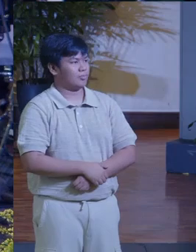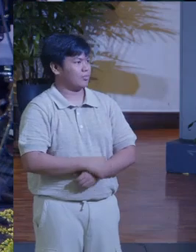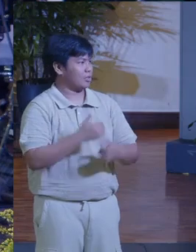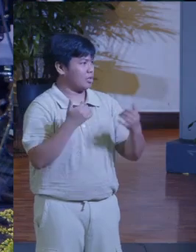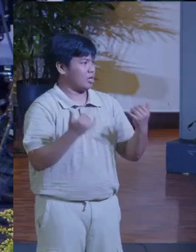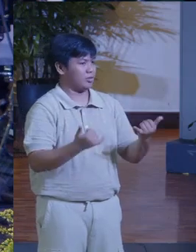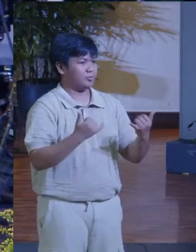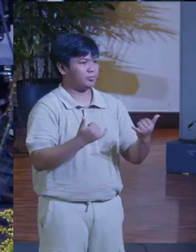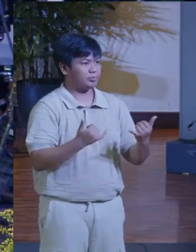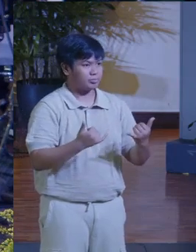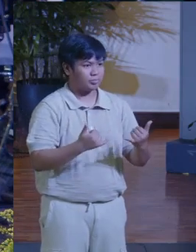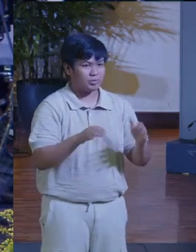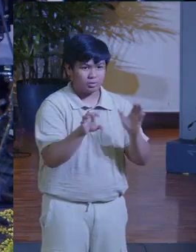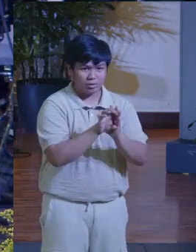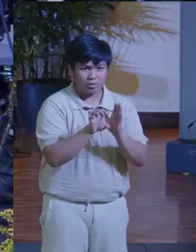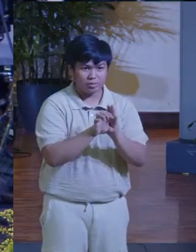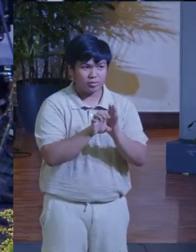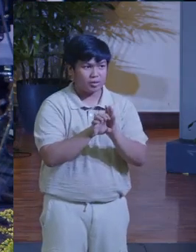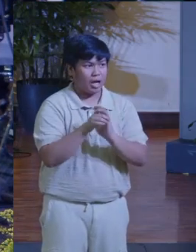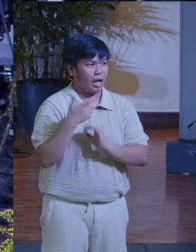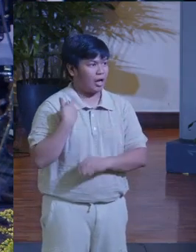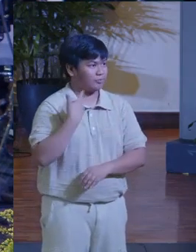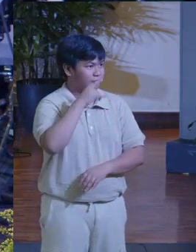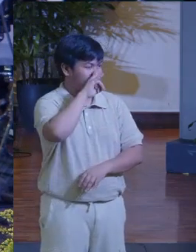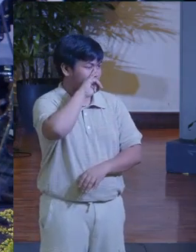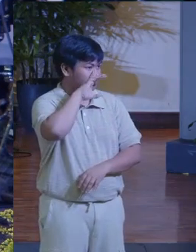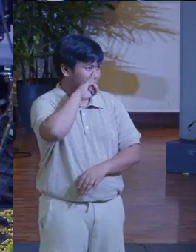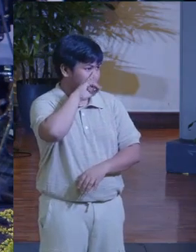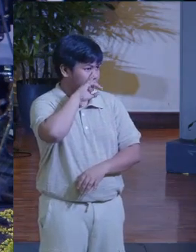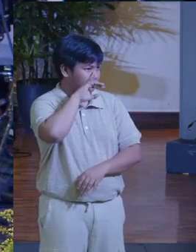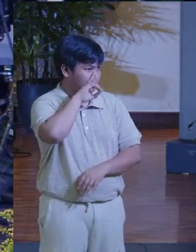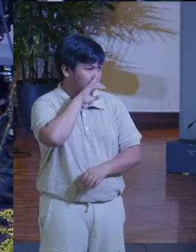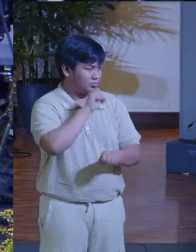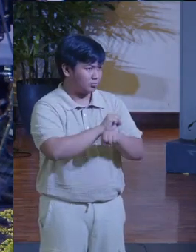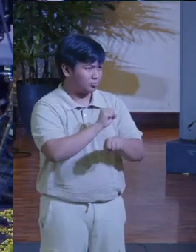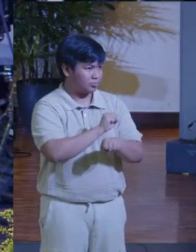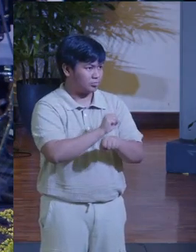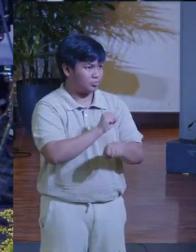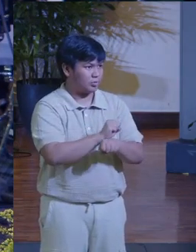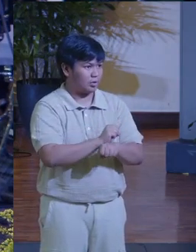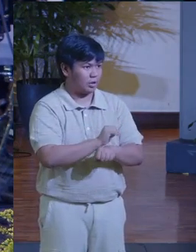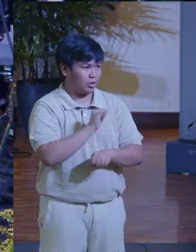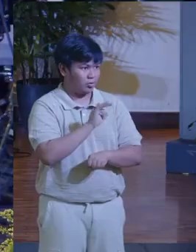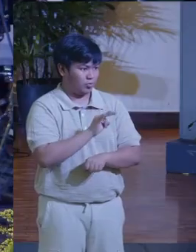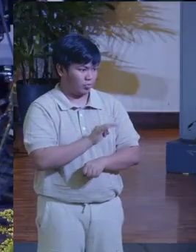yan. Halimbawa, meron po tayong kasambahay, no? Pagka